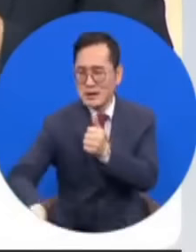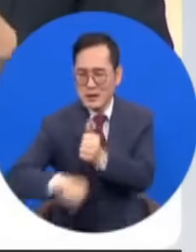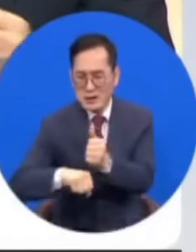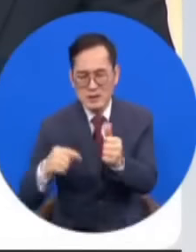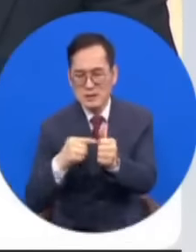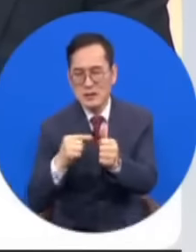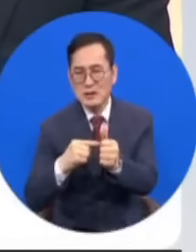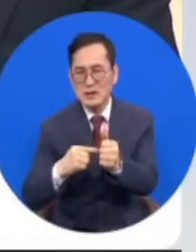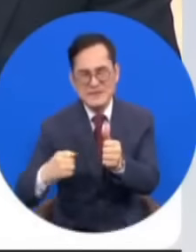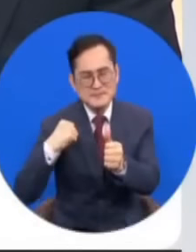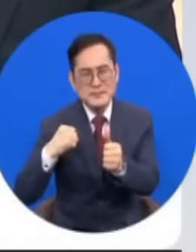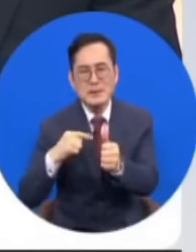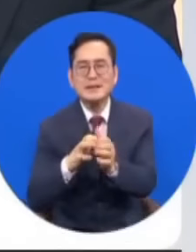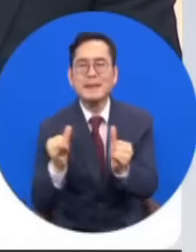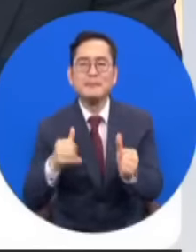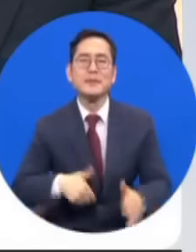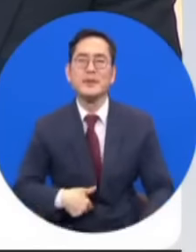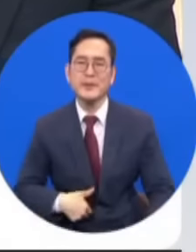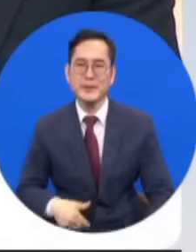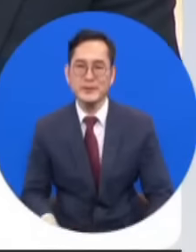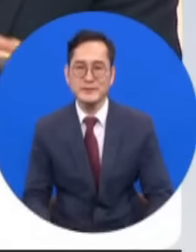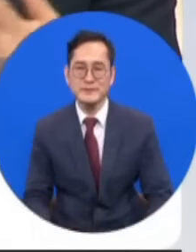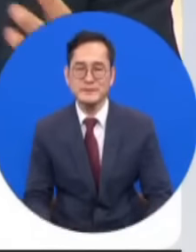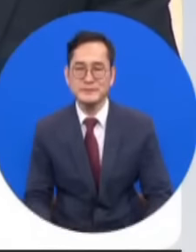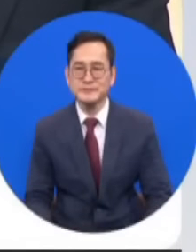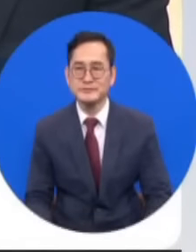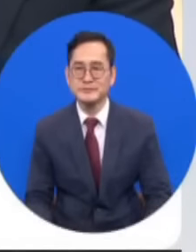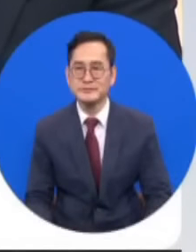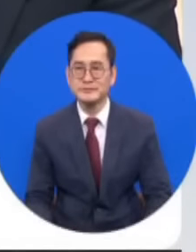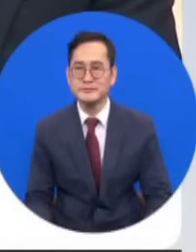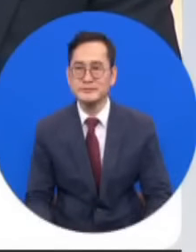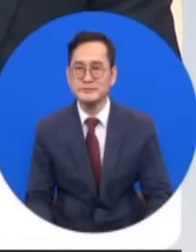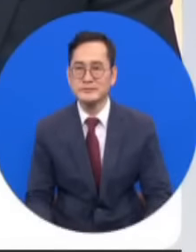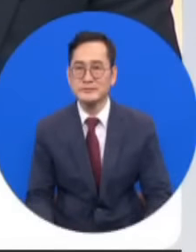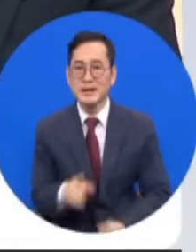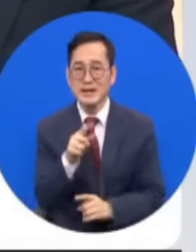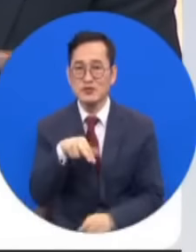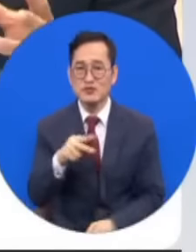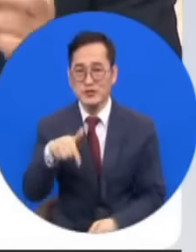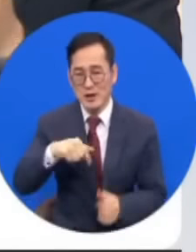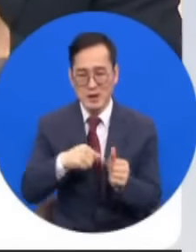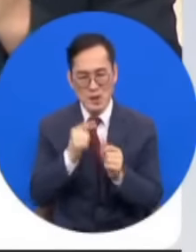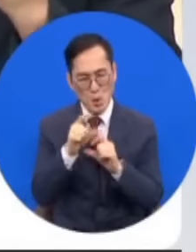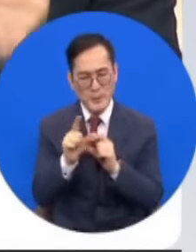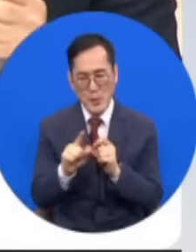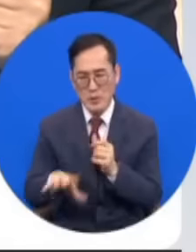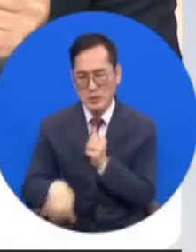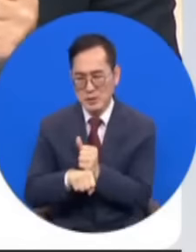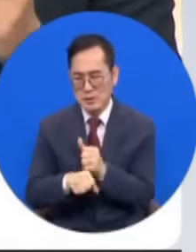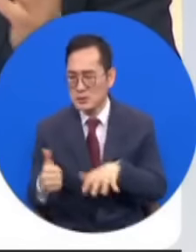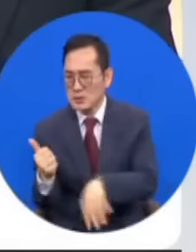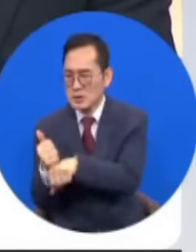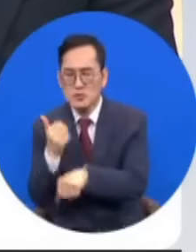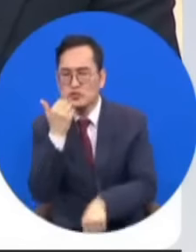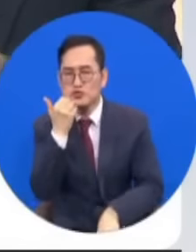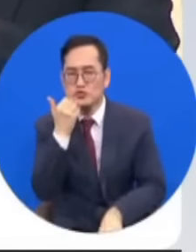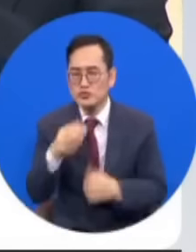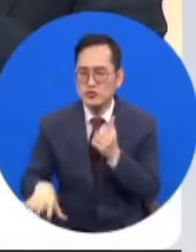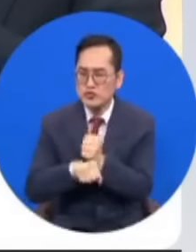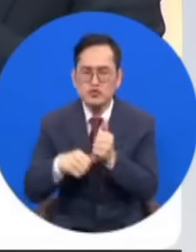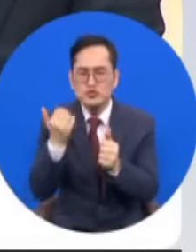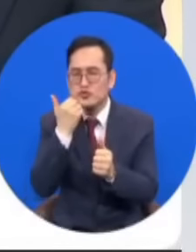없으면이 쉽지가 않고 그리고 제가 보기에는 지금 이준석 대표는 그런 고민이 있는 거 같아요 하나는 주도권 문제가 있는 거 같고 두